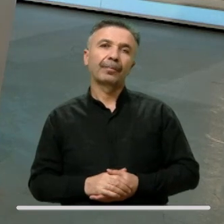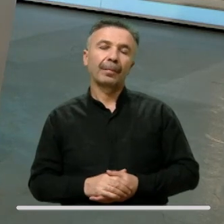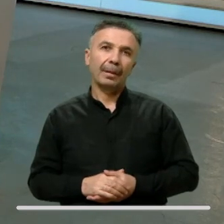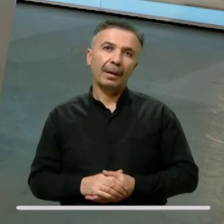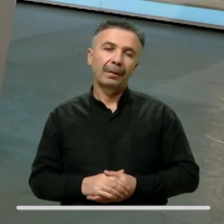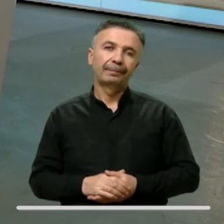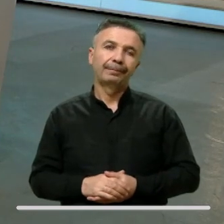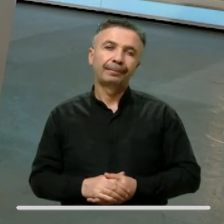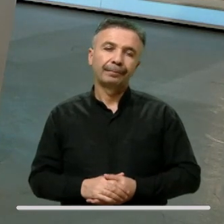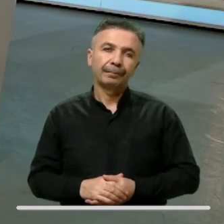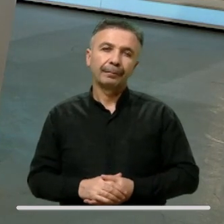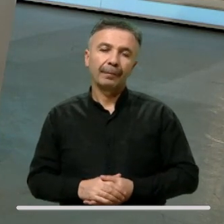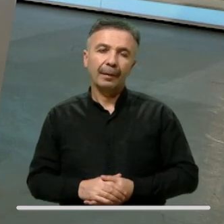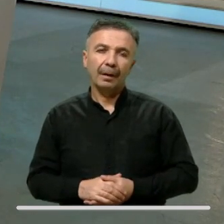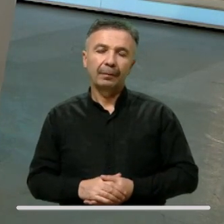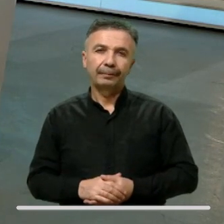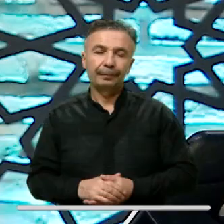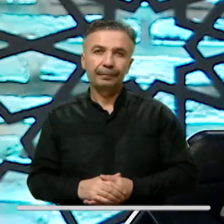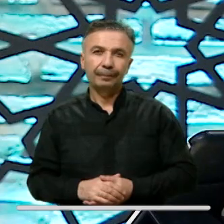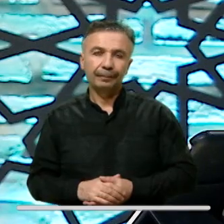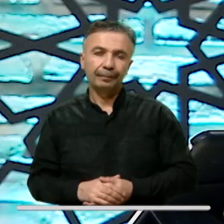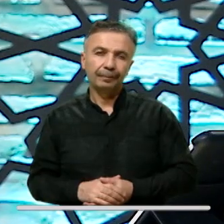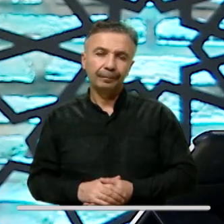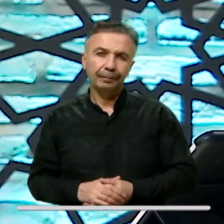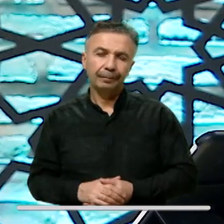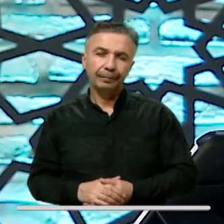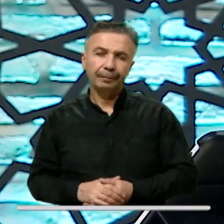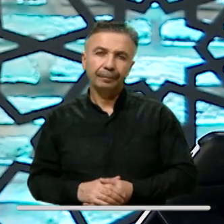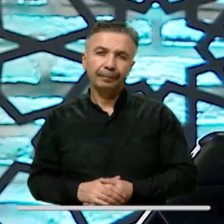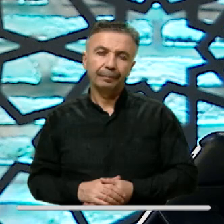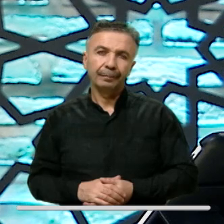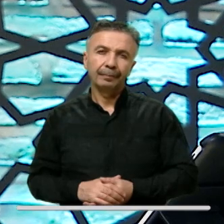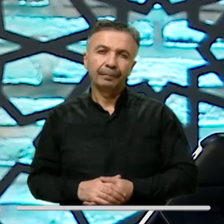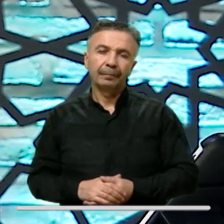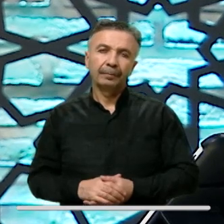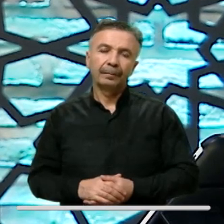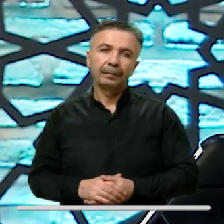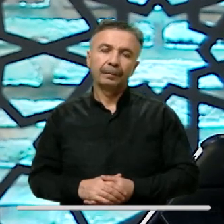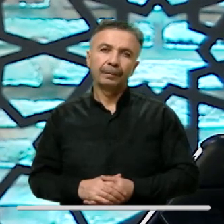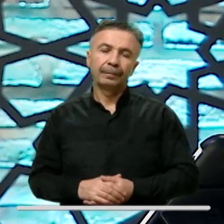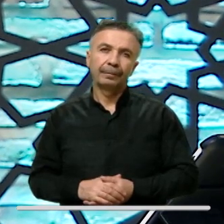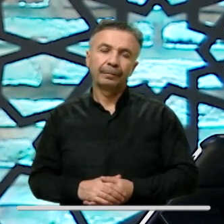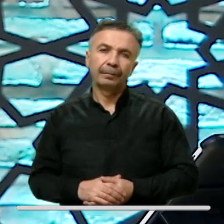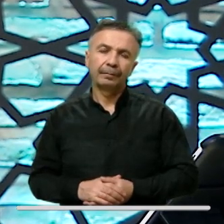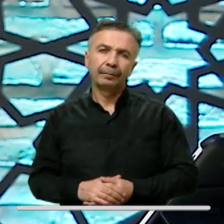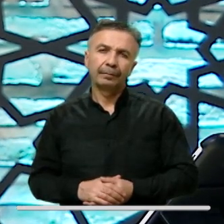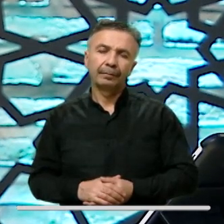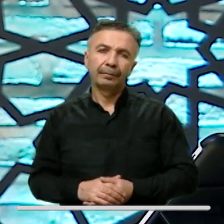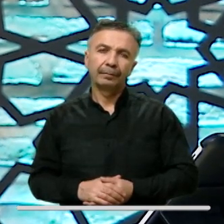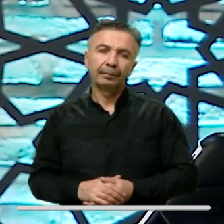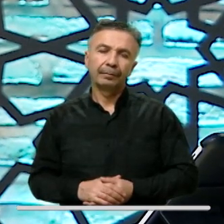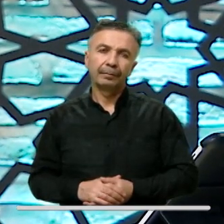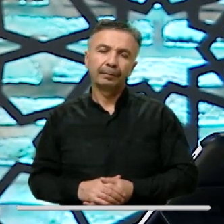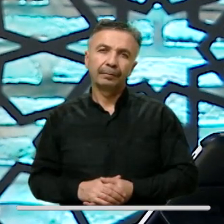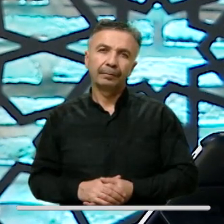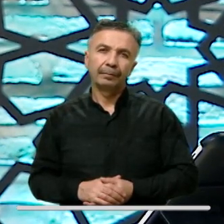Teşekkür ederiz. İzleyicilerimizden bir istirhamım var. Özellikle bu sorunun cevabını daha şöyle bir can kulağıyla dinleyelim. Çünkü birçoğumuz bu